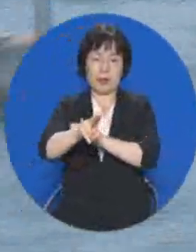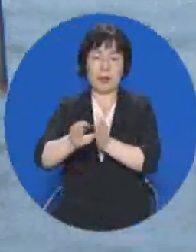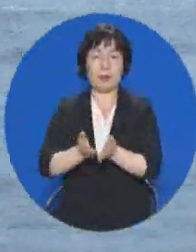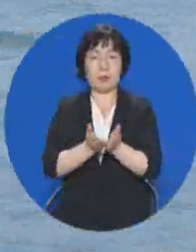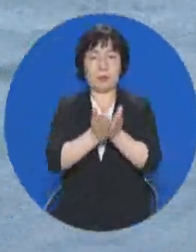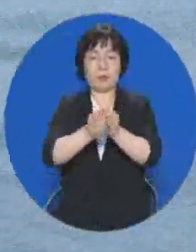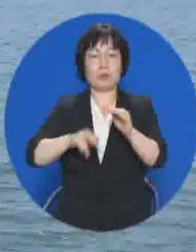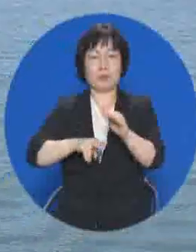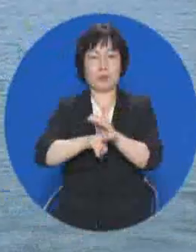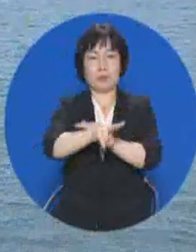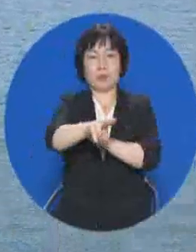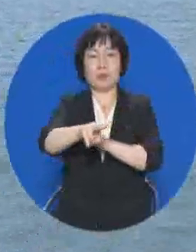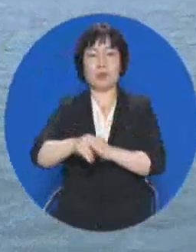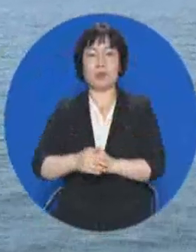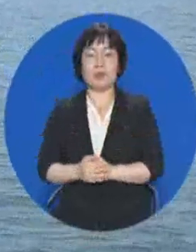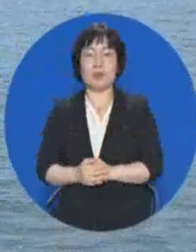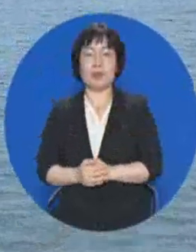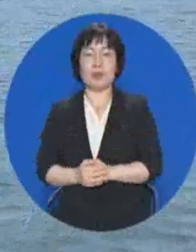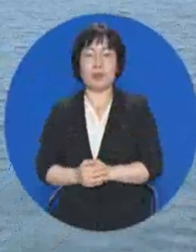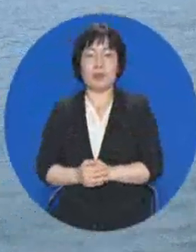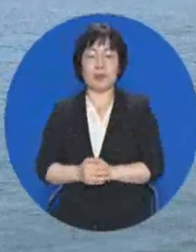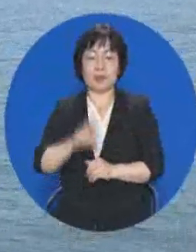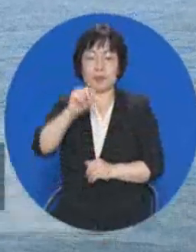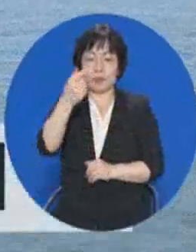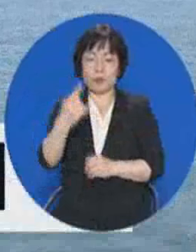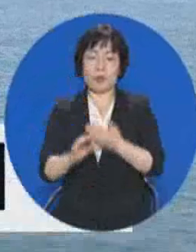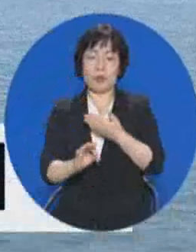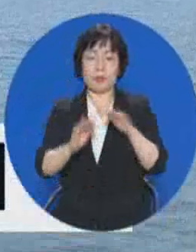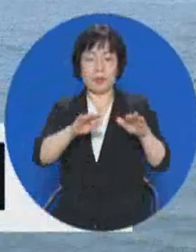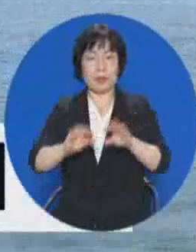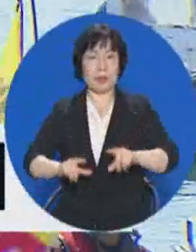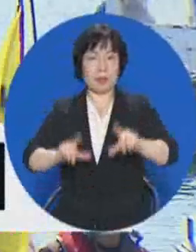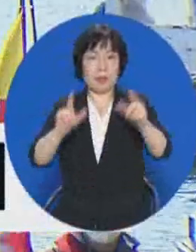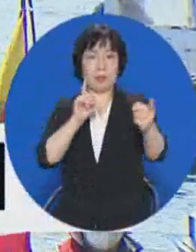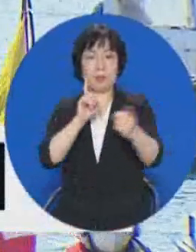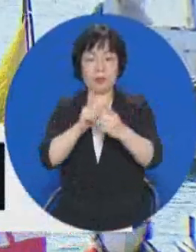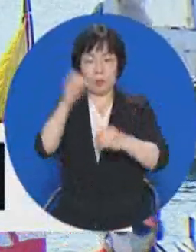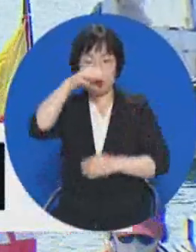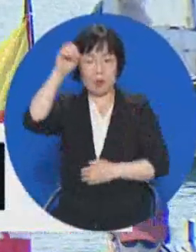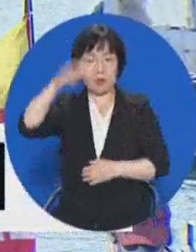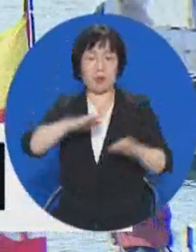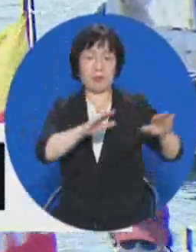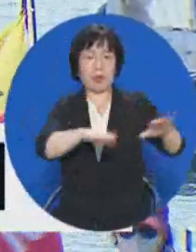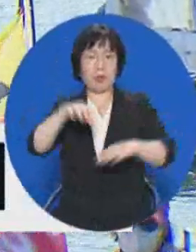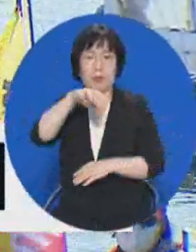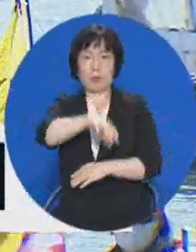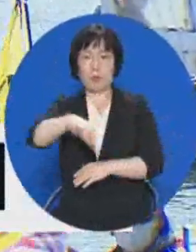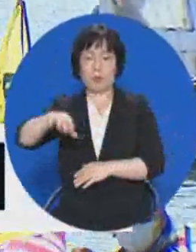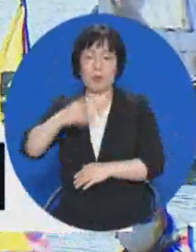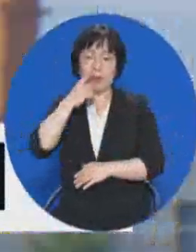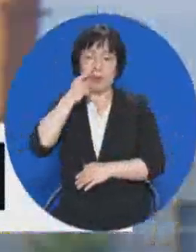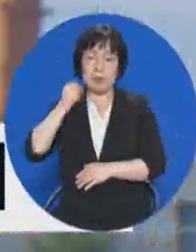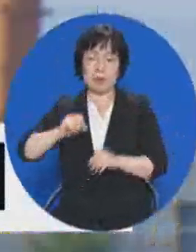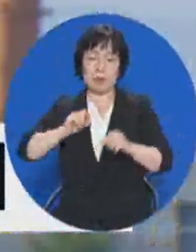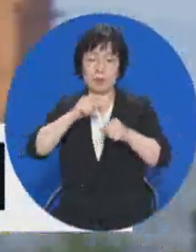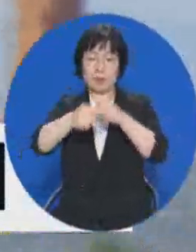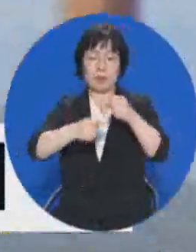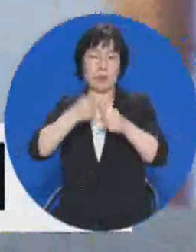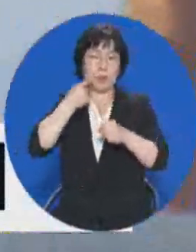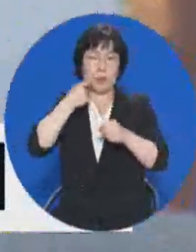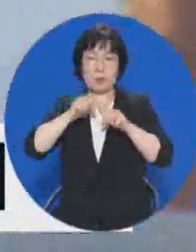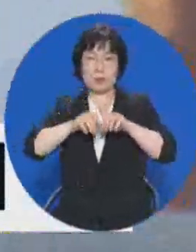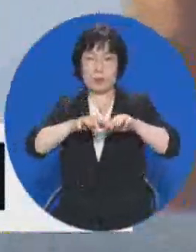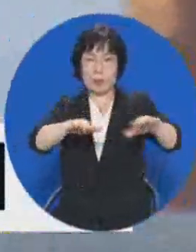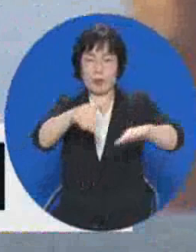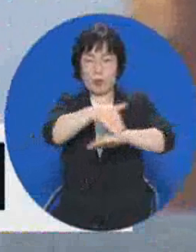이내 쫓겨 도망갑니다. 제26회 바다의 날을 맞아 평양만 해상에서 일본 방사능 오염수의 해양